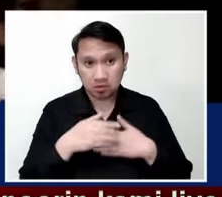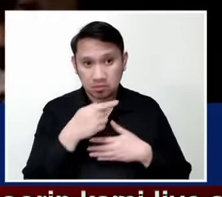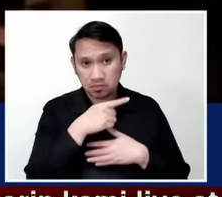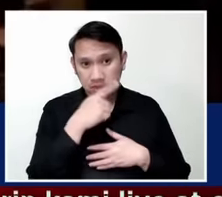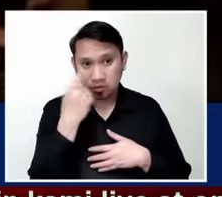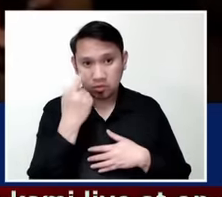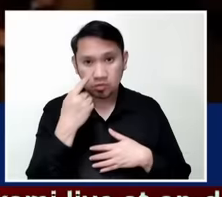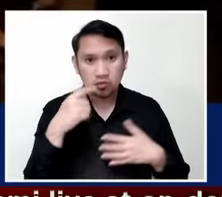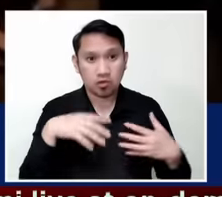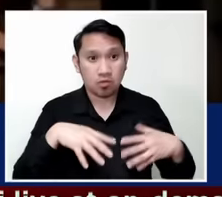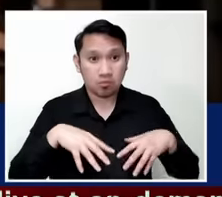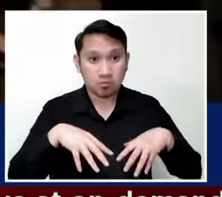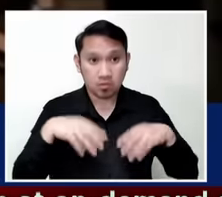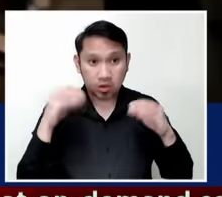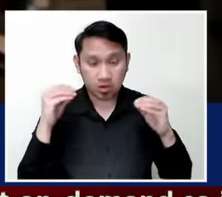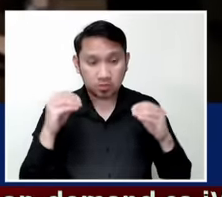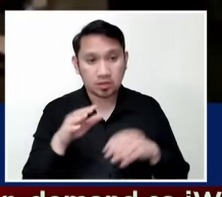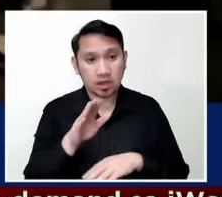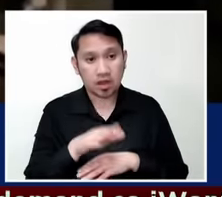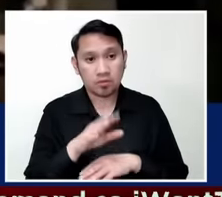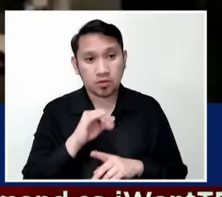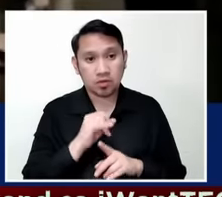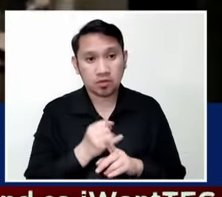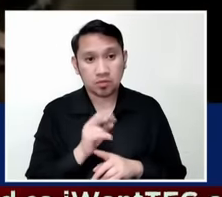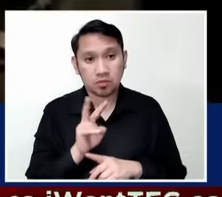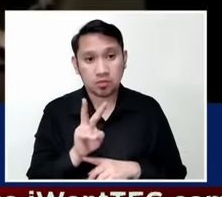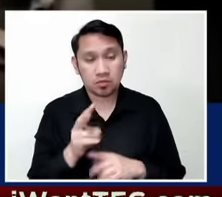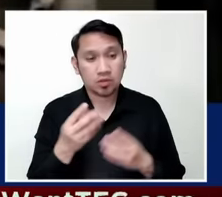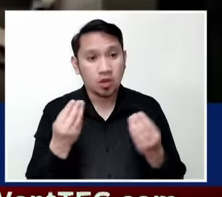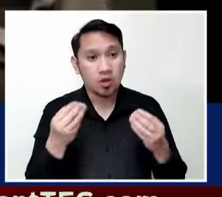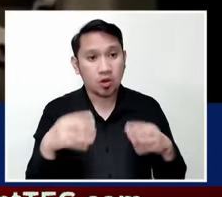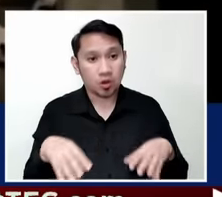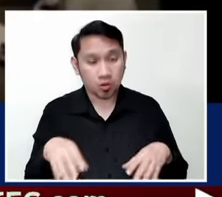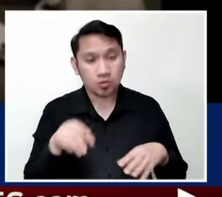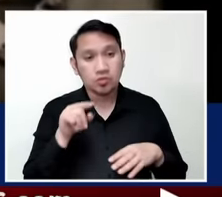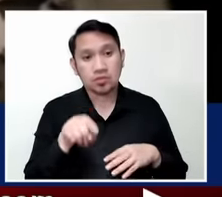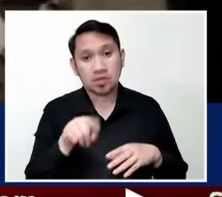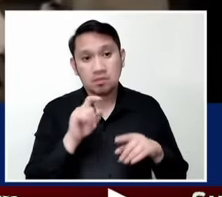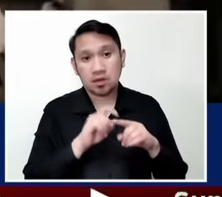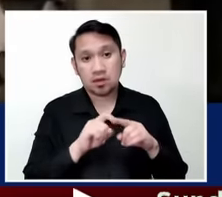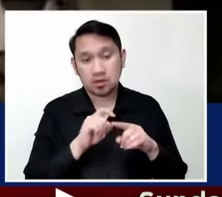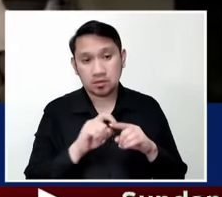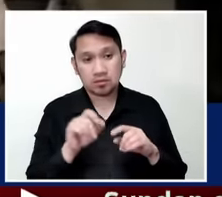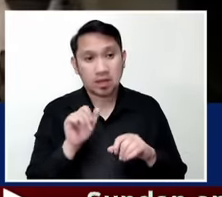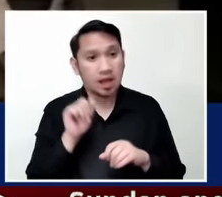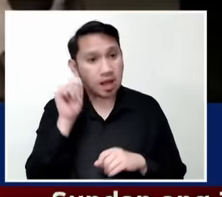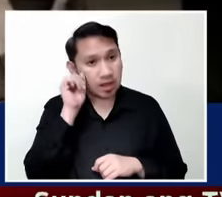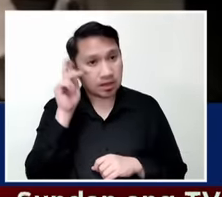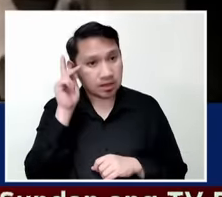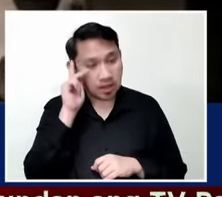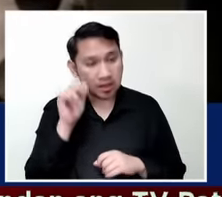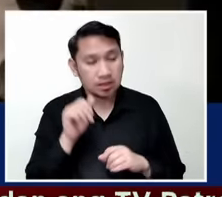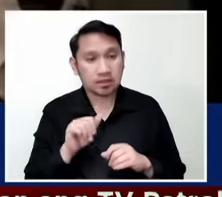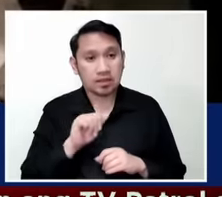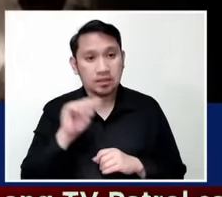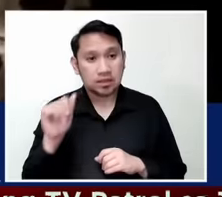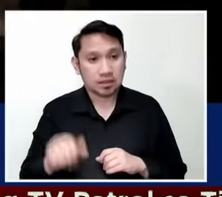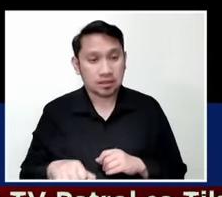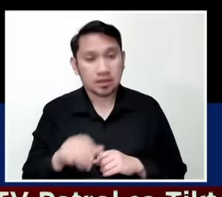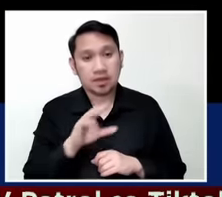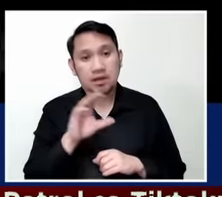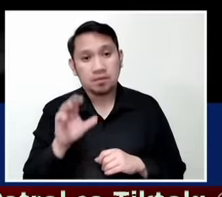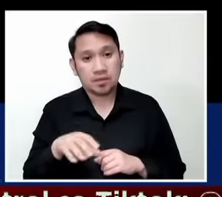outage. Hapon ng January 2, nawalan ng supply ng kuryente ang mga lalawigan ng Aklan, Antique, Capiz,